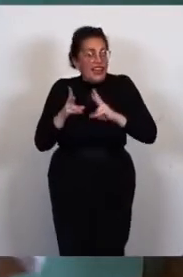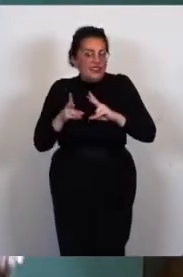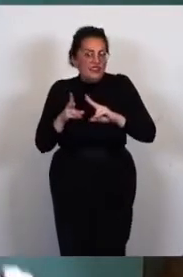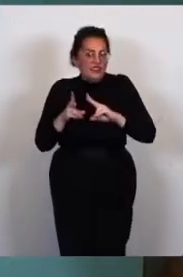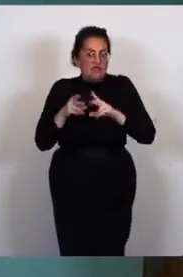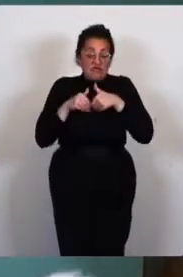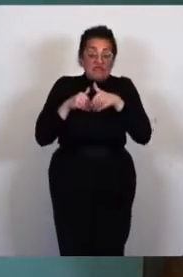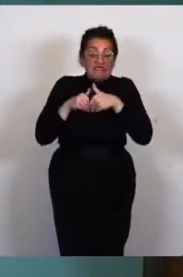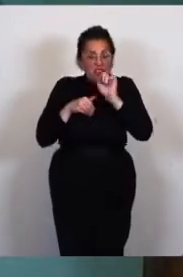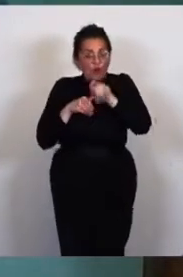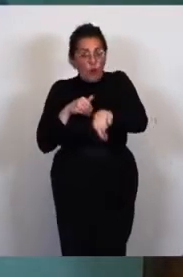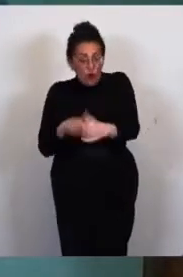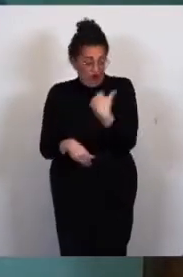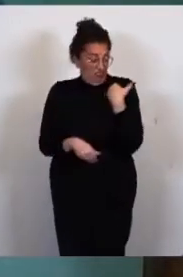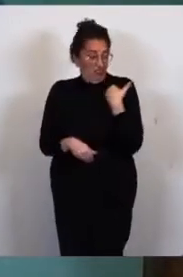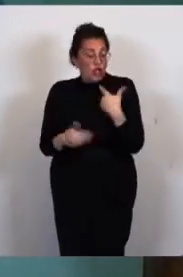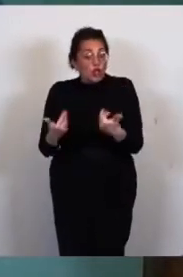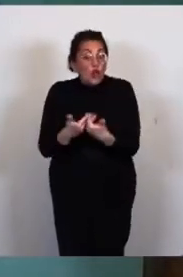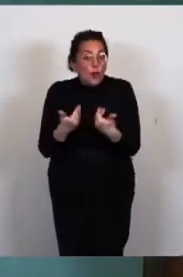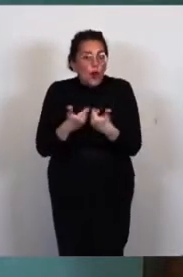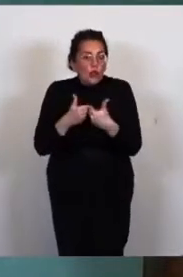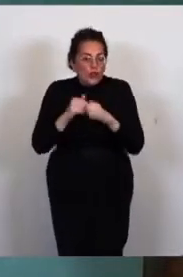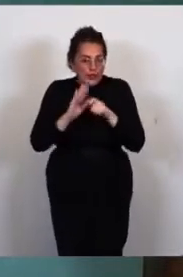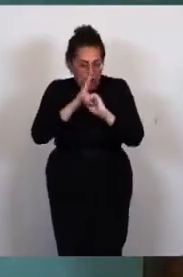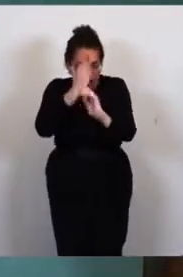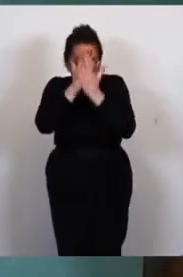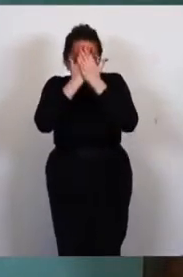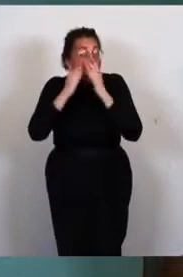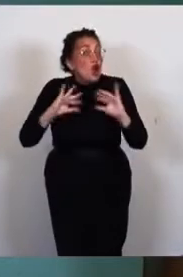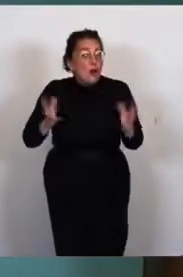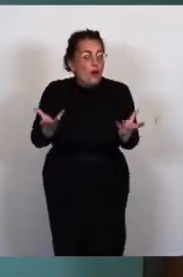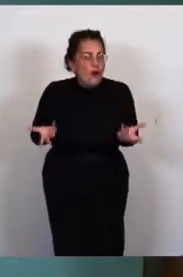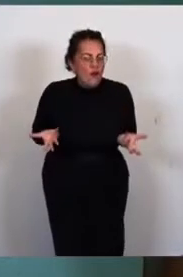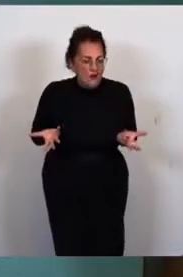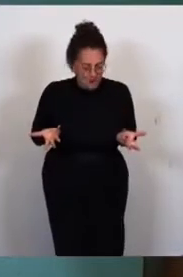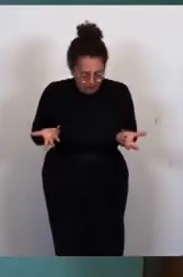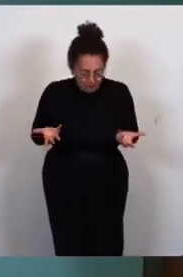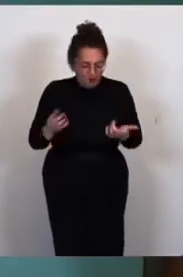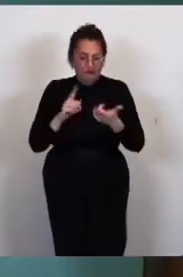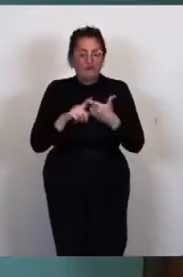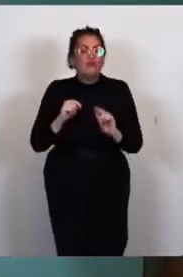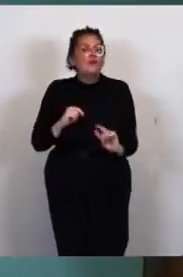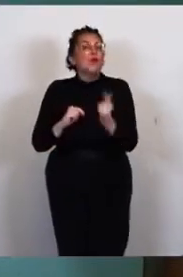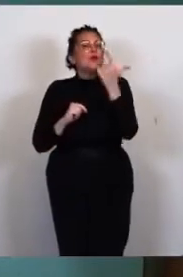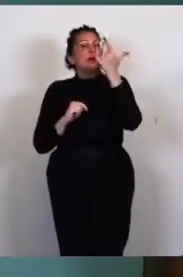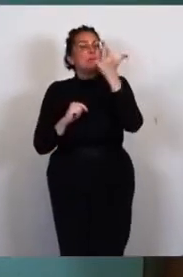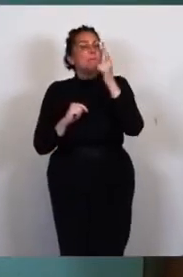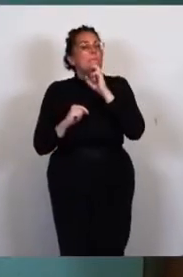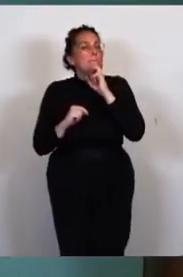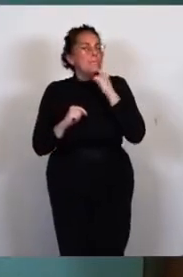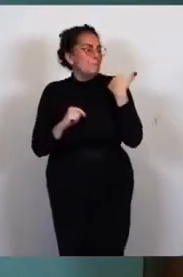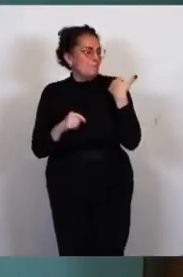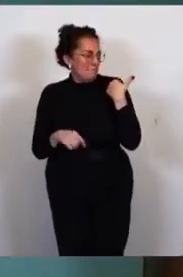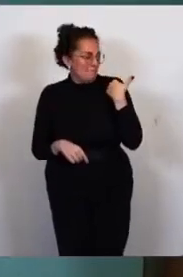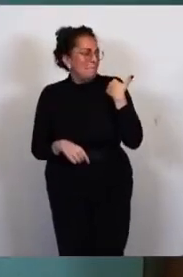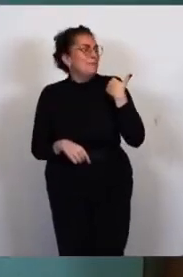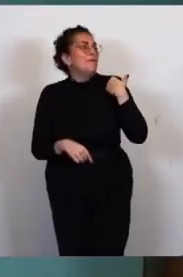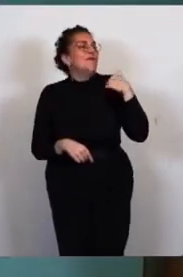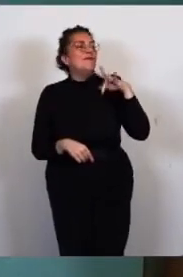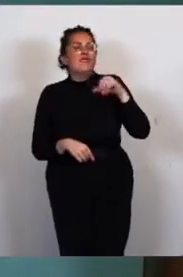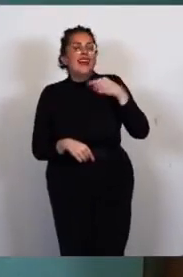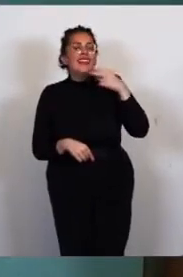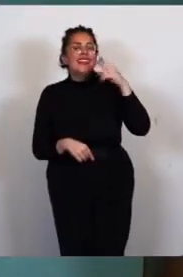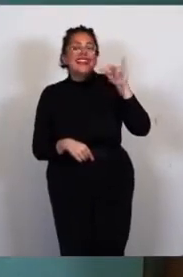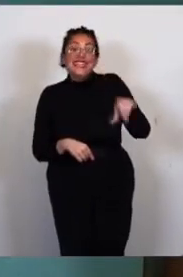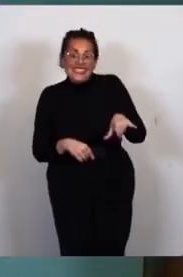lequel on va s'attaquer. Deuxième sujet qui est là un complément à l'intervention de Fanny. On a une vraie difficulté, il ne faut pas se mentir, c'est sur les métiers de la